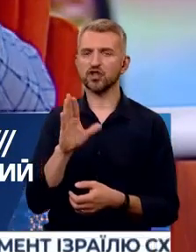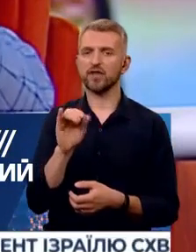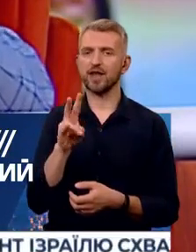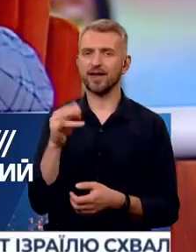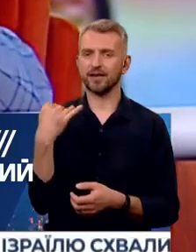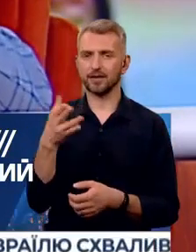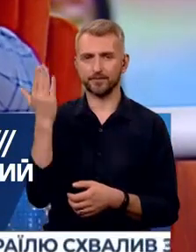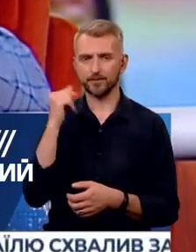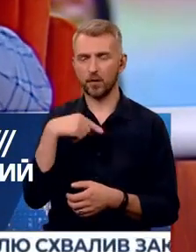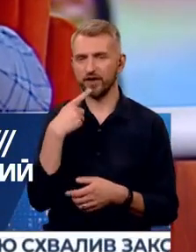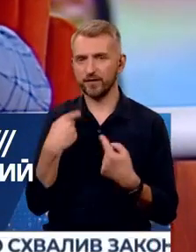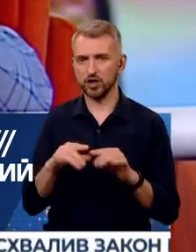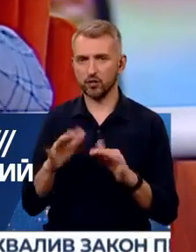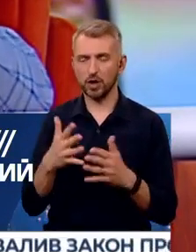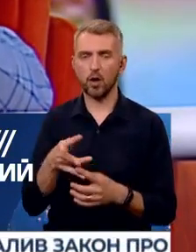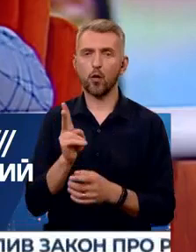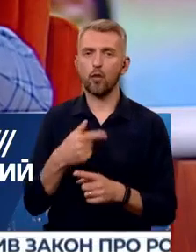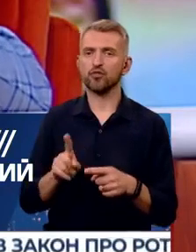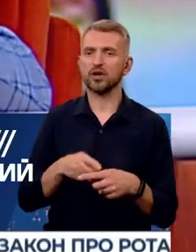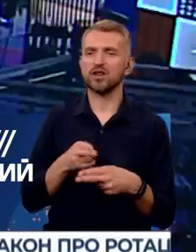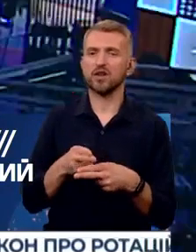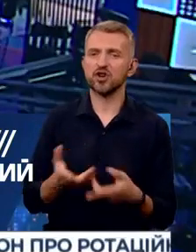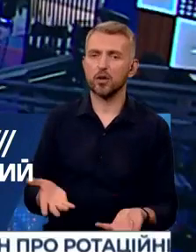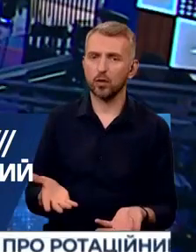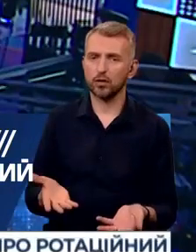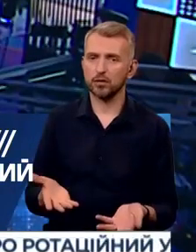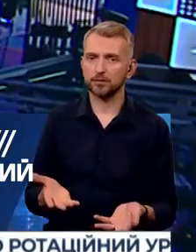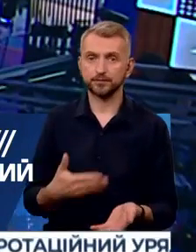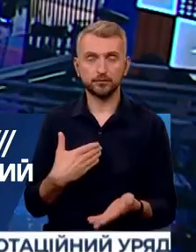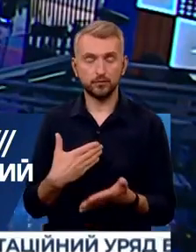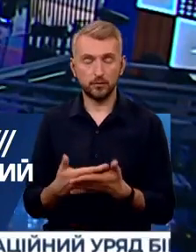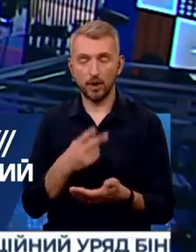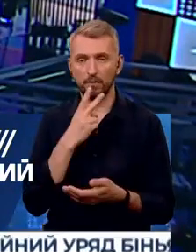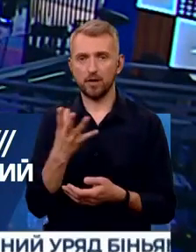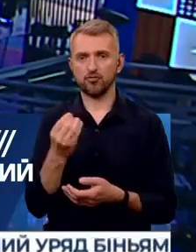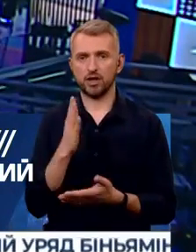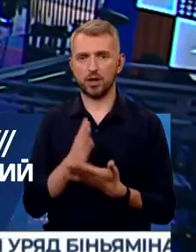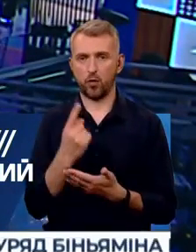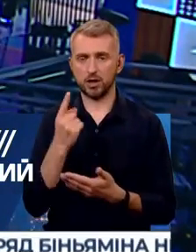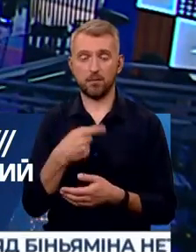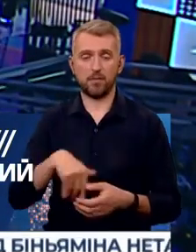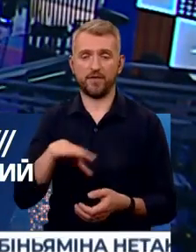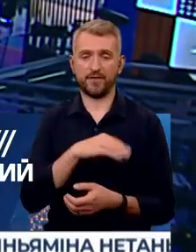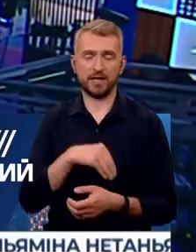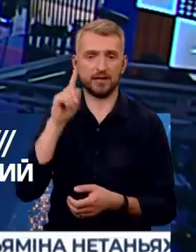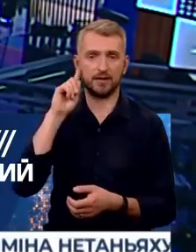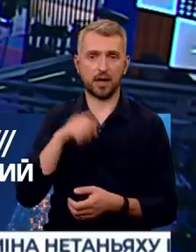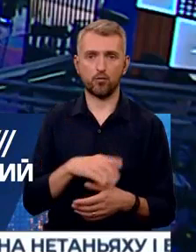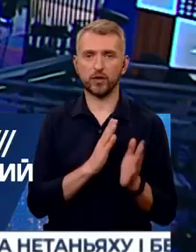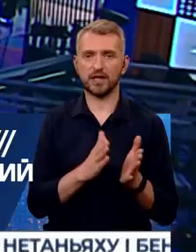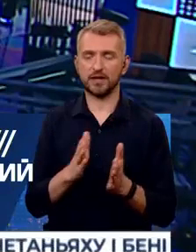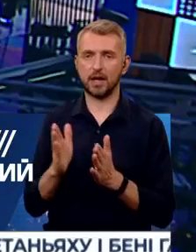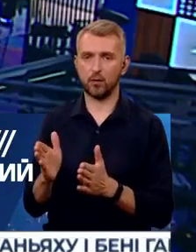говорив, правда, в іншій ситуації, кому це заважало. І от дивіться, ще є одне. Ми всі з вами знаємо